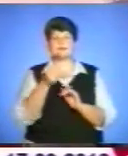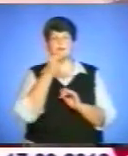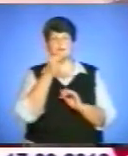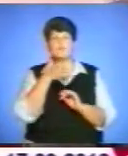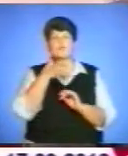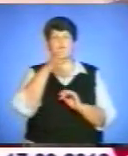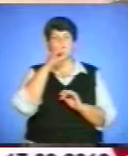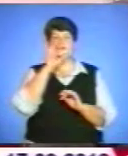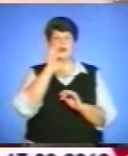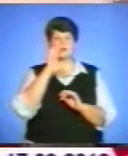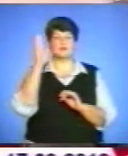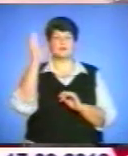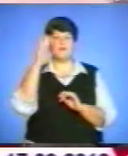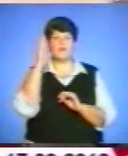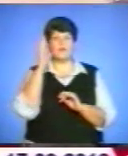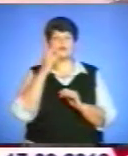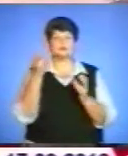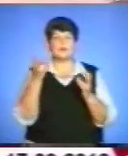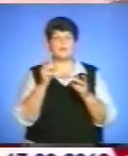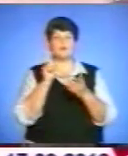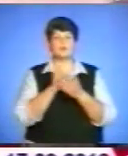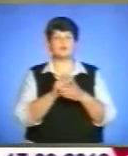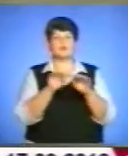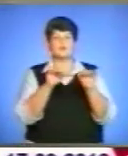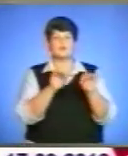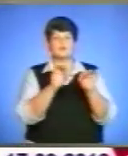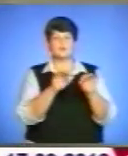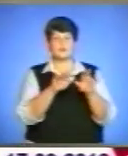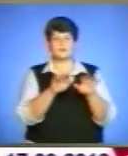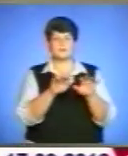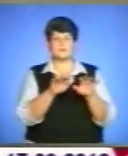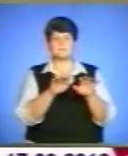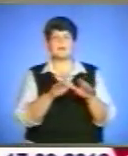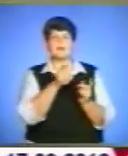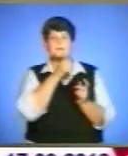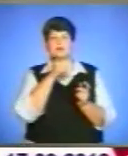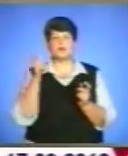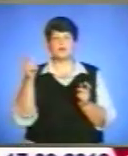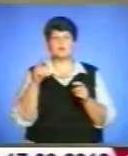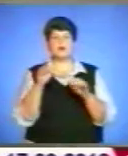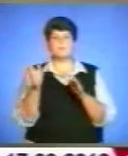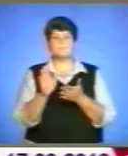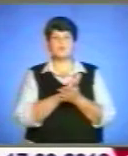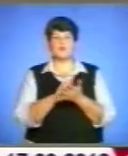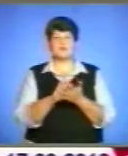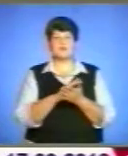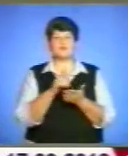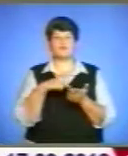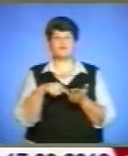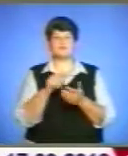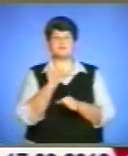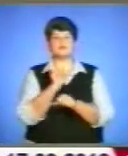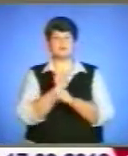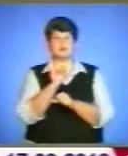воду в питних цілях, її обов'язково перед цим відстоювати. На період промивання мереж у місті на один день повністю